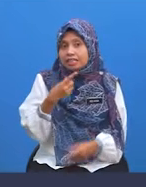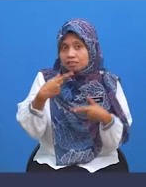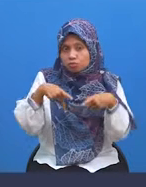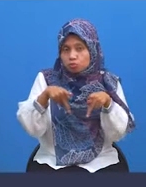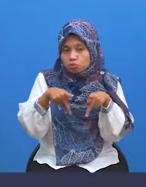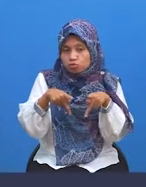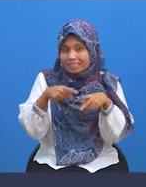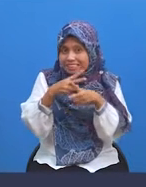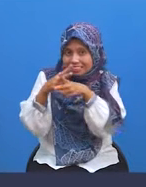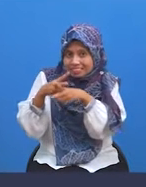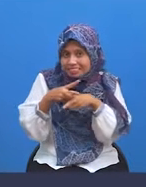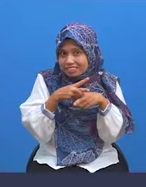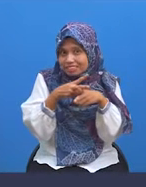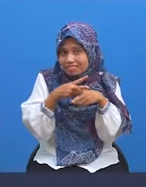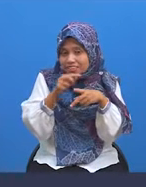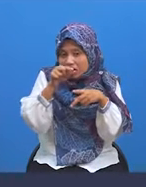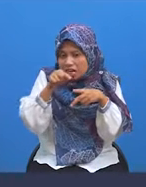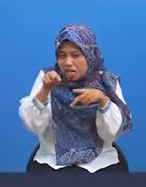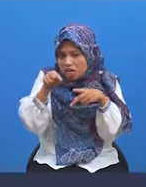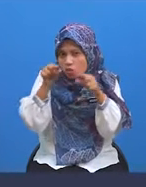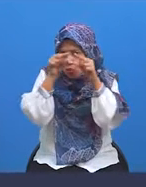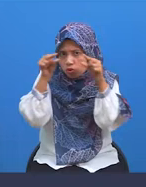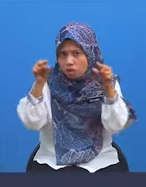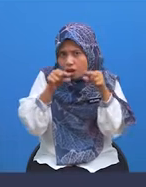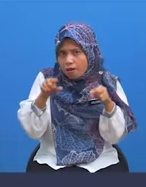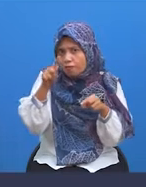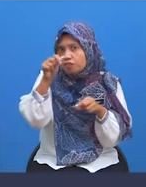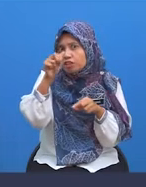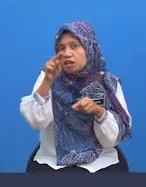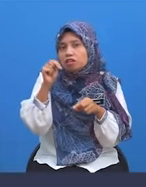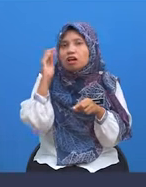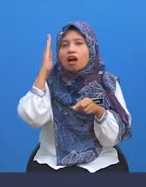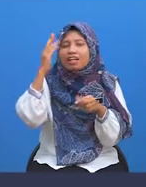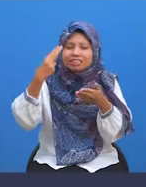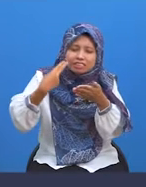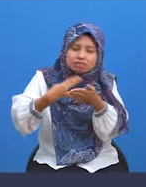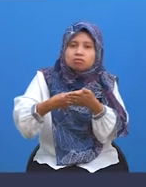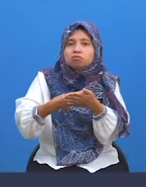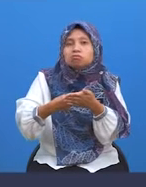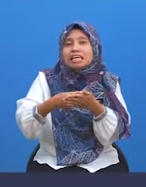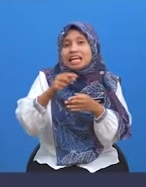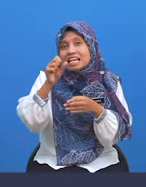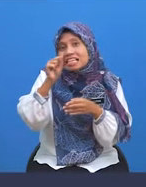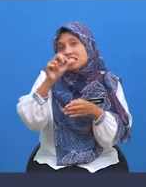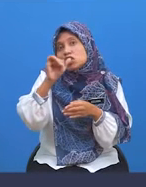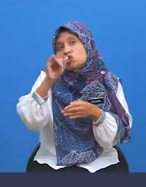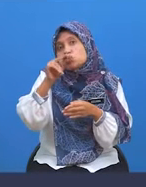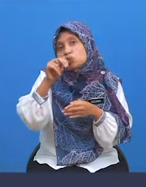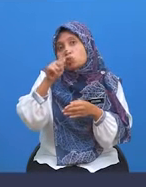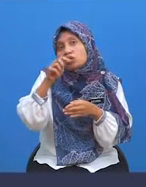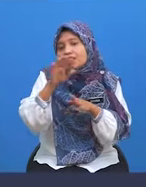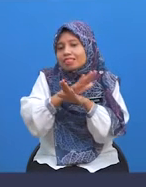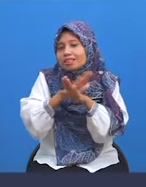Kita perlu berhati-hati, lengkuk graf tangen hanya akan menghampiri garisan asimtot